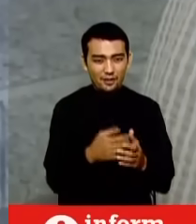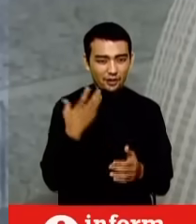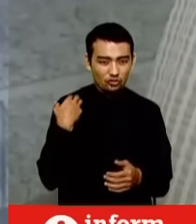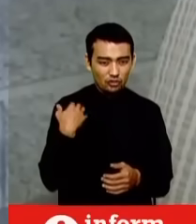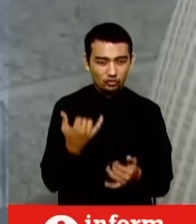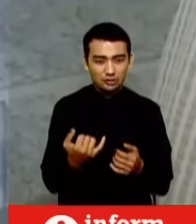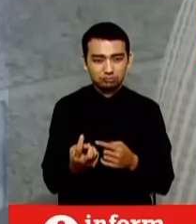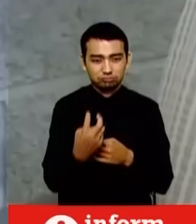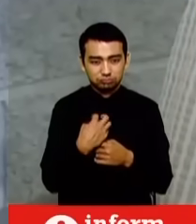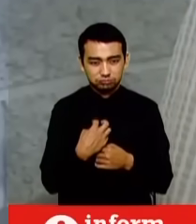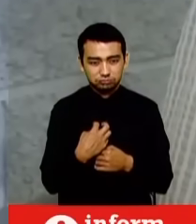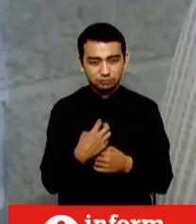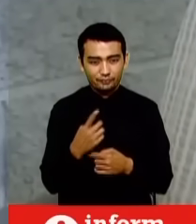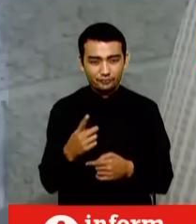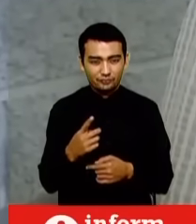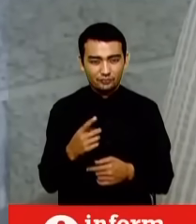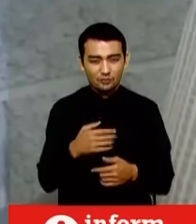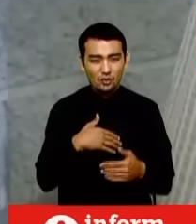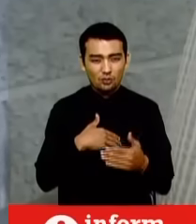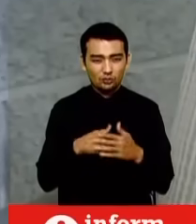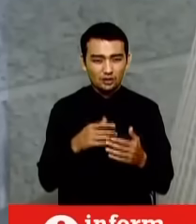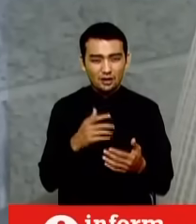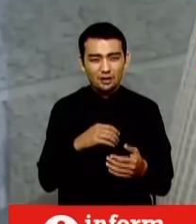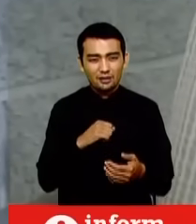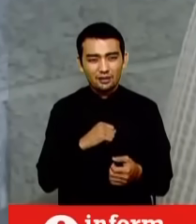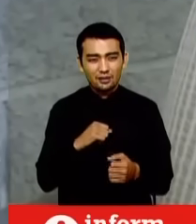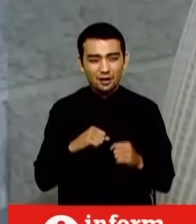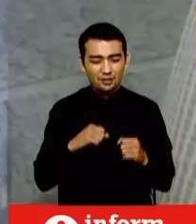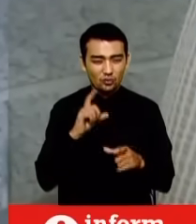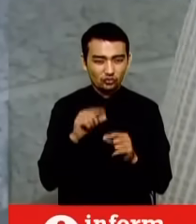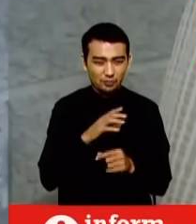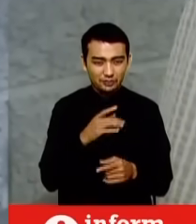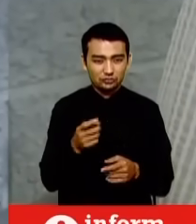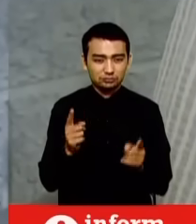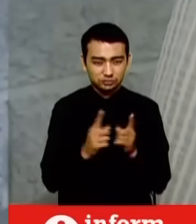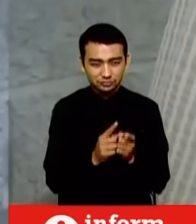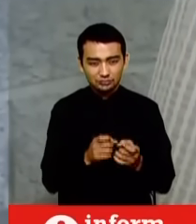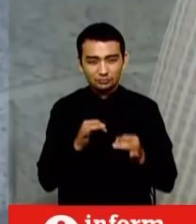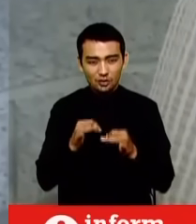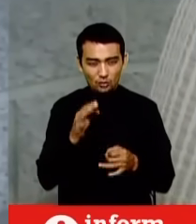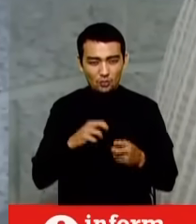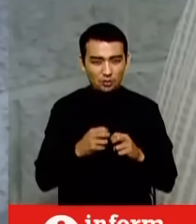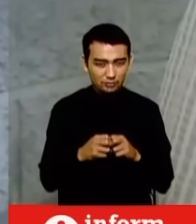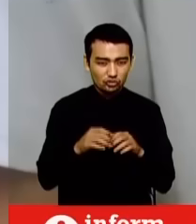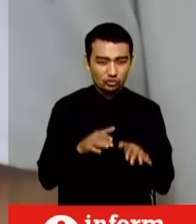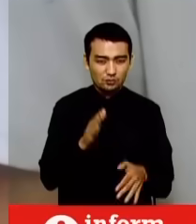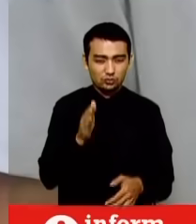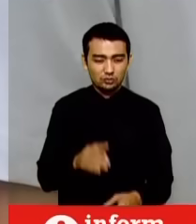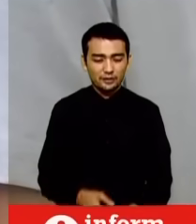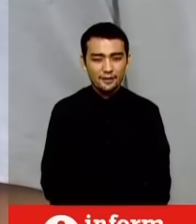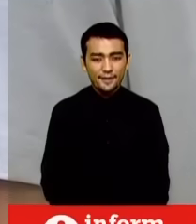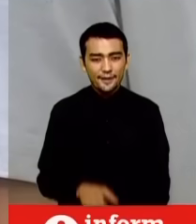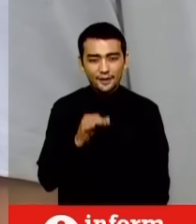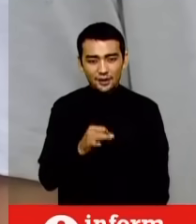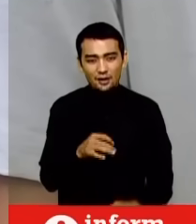жолда сапардан келе жатқан болатын. Сондықтан сағат 6-лардың шамасында ЖКХ-ның басында кездесіп, бүкіл мәселесін нақтылап шешіп беруге жұмсайтын боламыз.